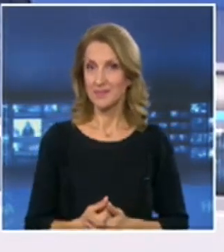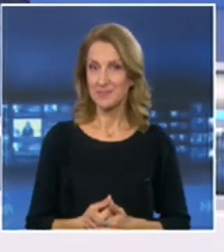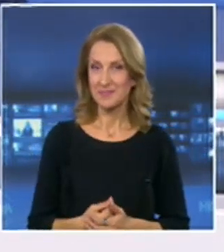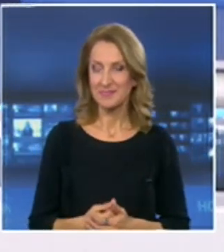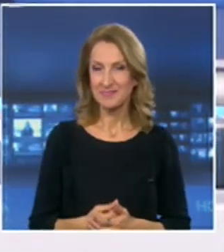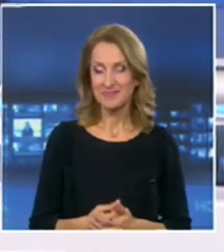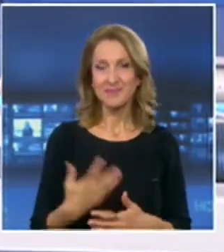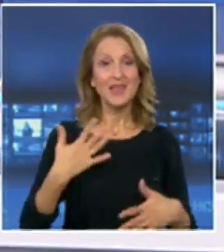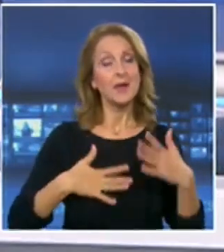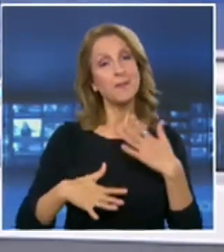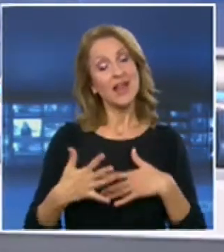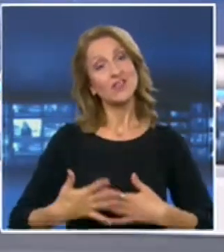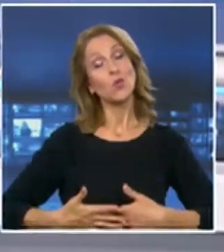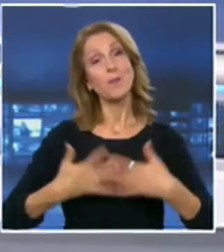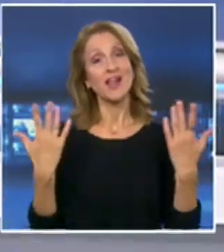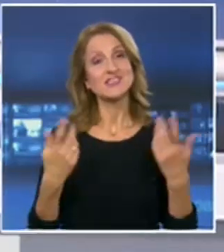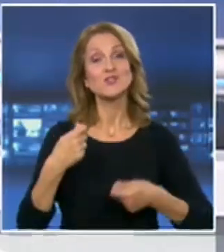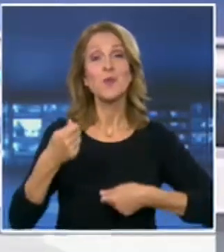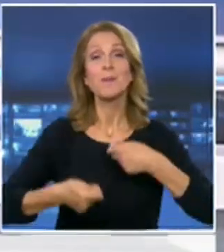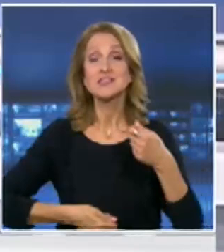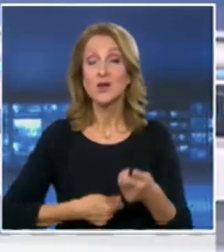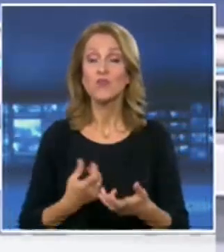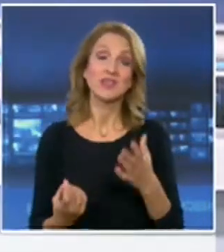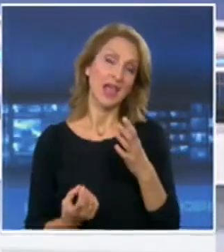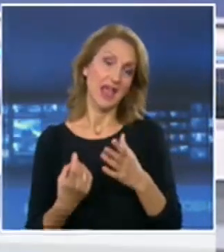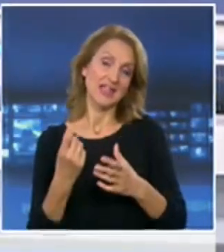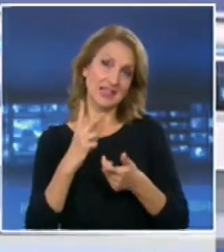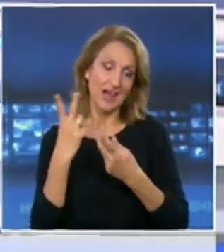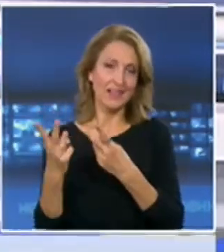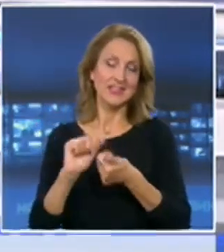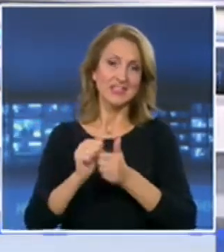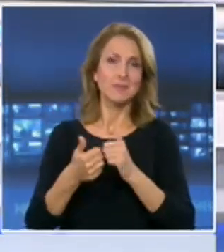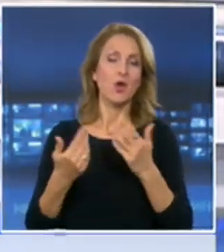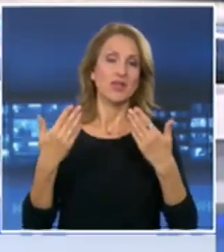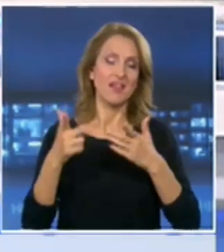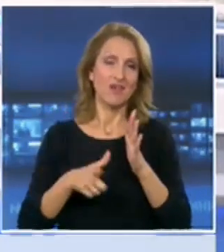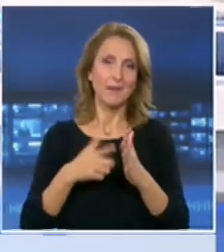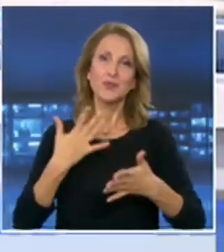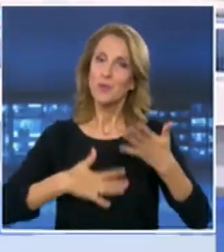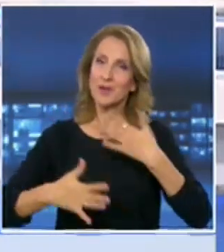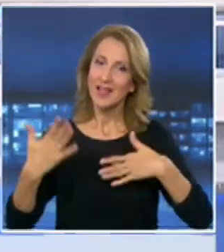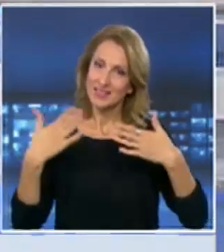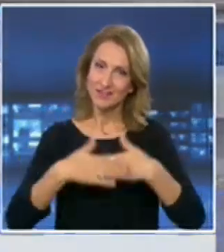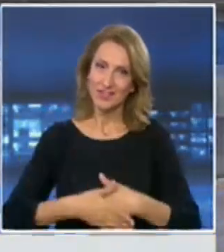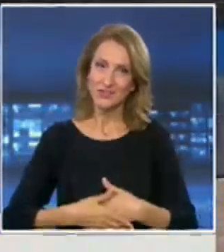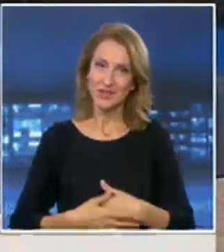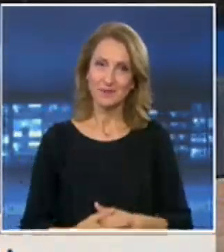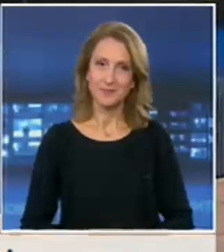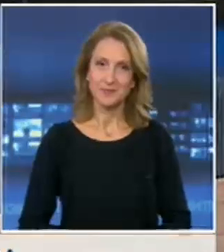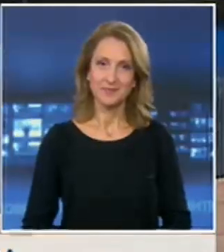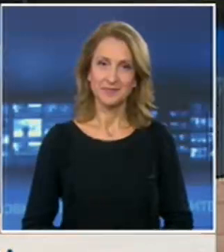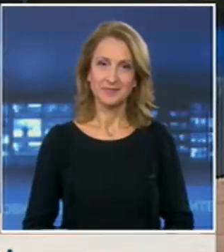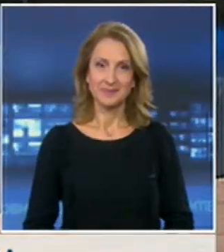Остава да си пожелаем приятно празнично пазаруване. По нова следват спорта и времето. Приятна вечер, дами и господа.